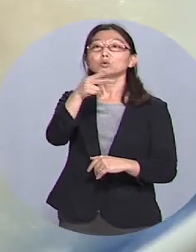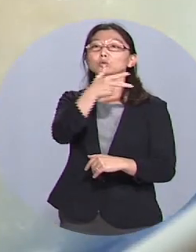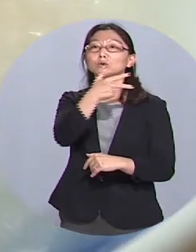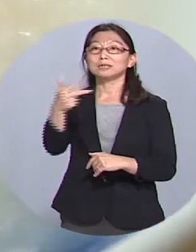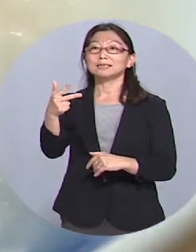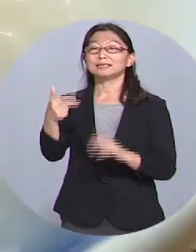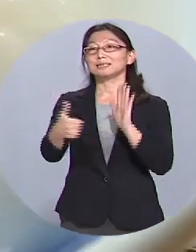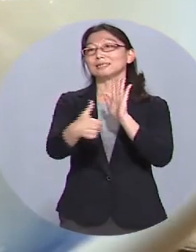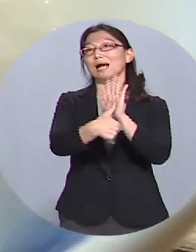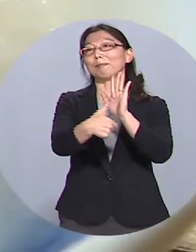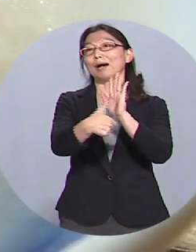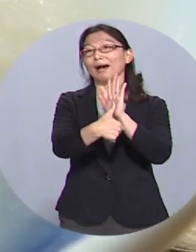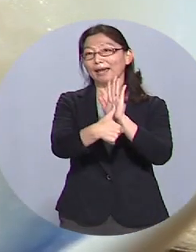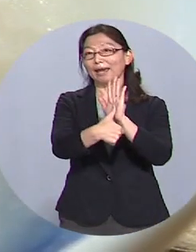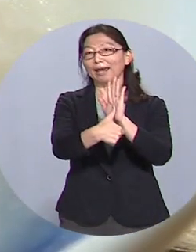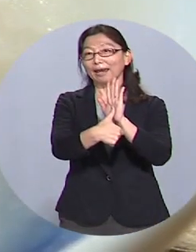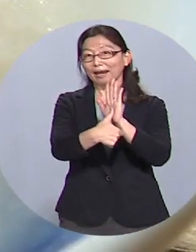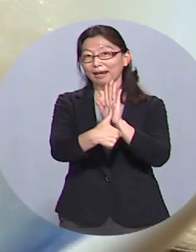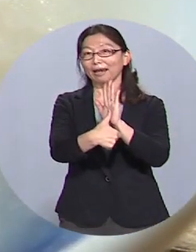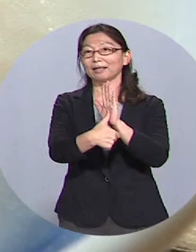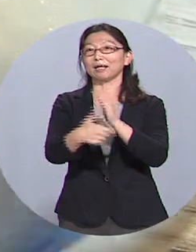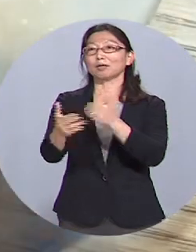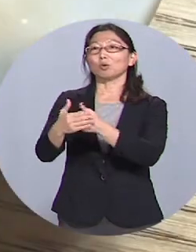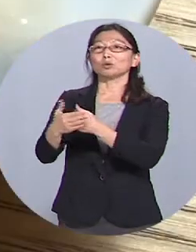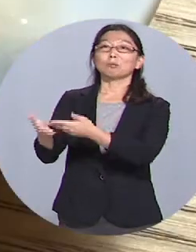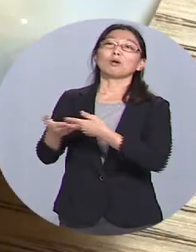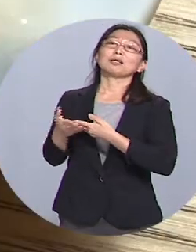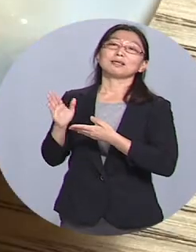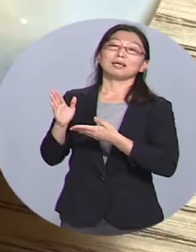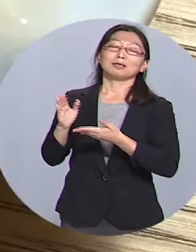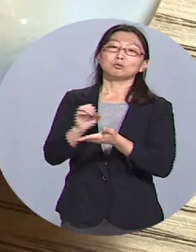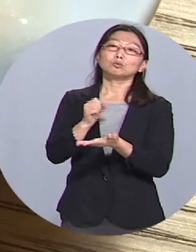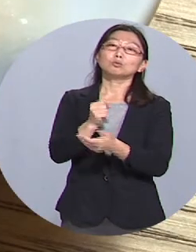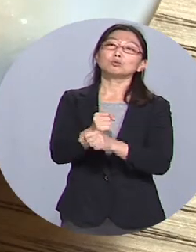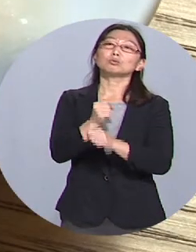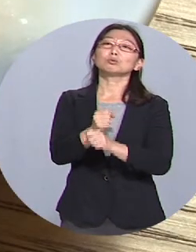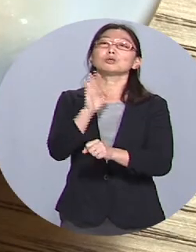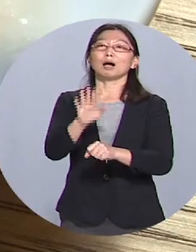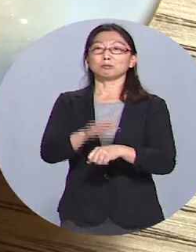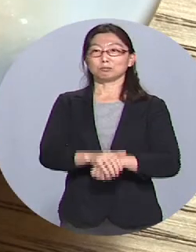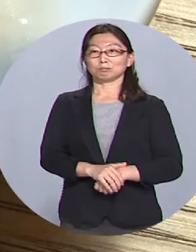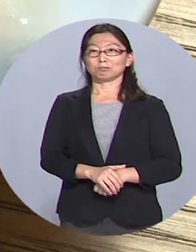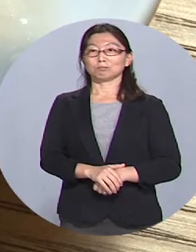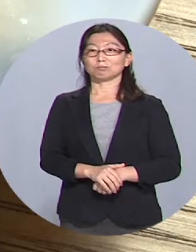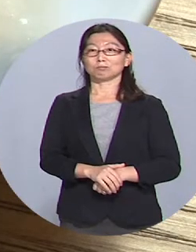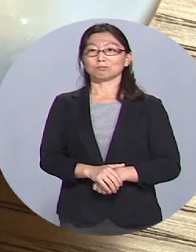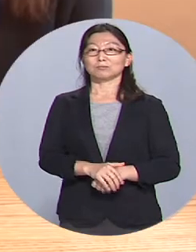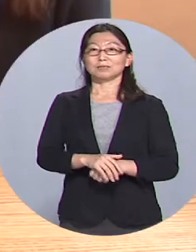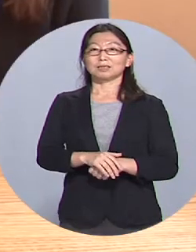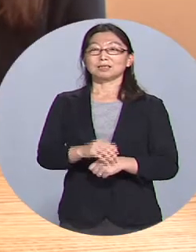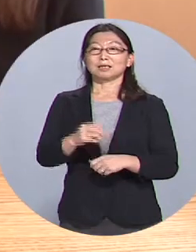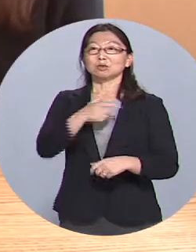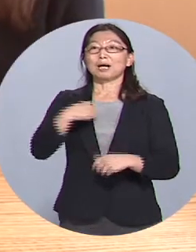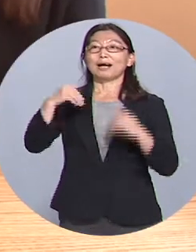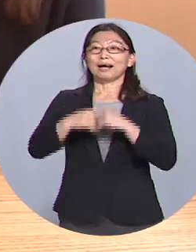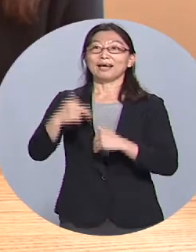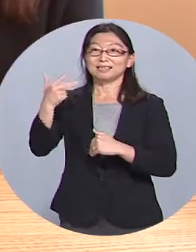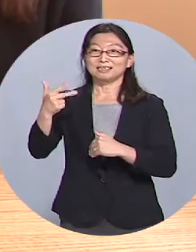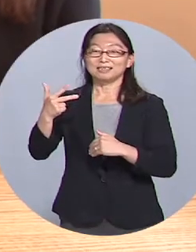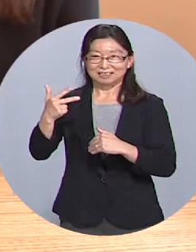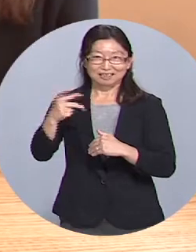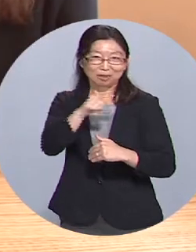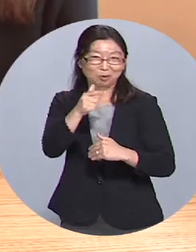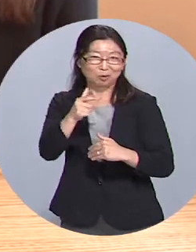に麹のスイーツを提供してもらってるんです。 じゃあもう市が温度をとっていろんなことをやってるんですね。 はい、そうなんです